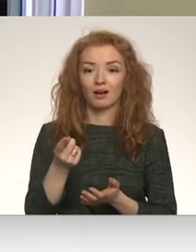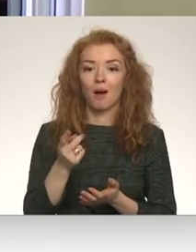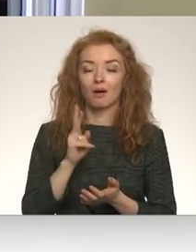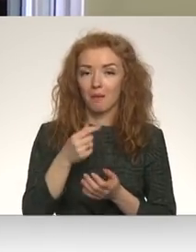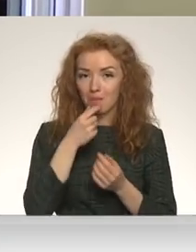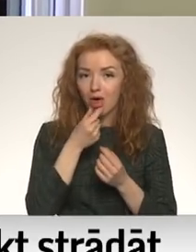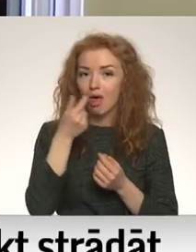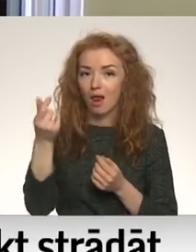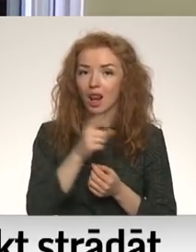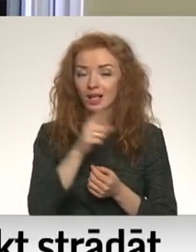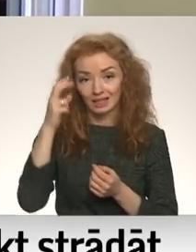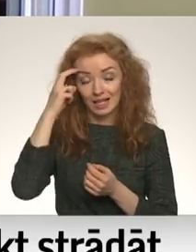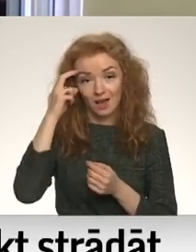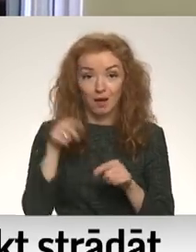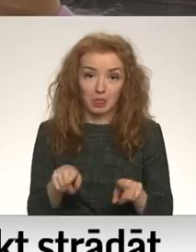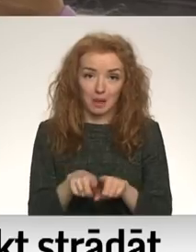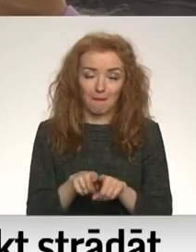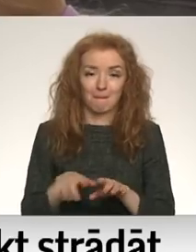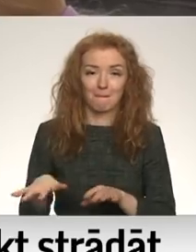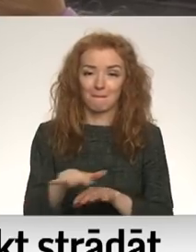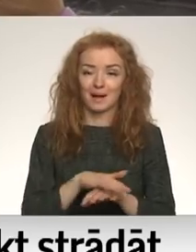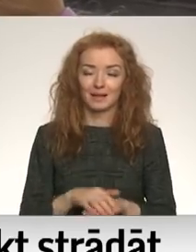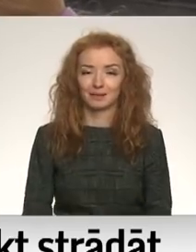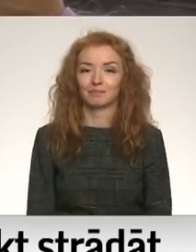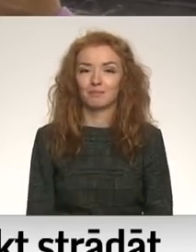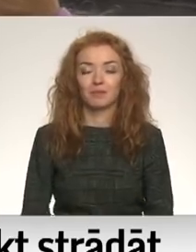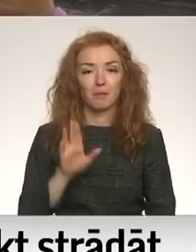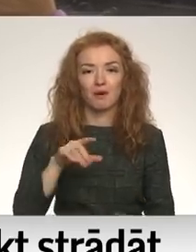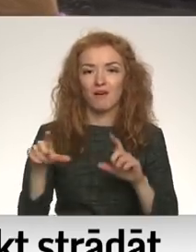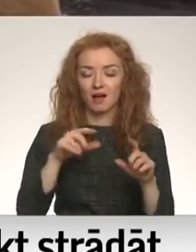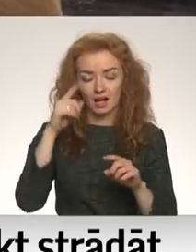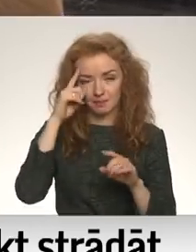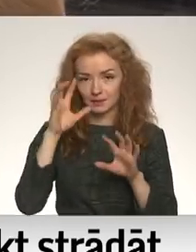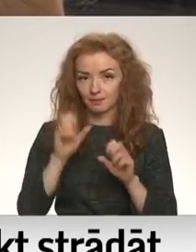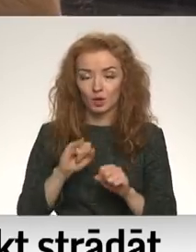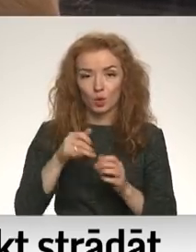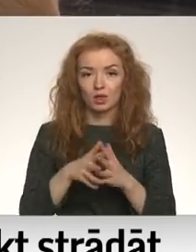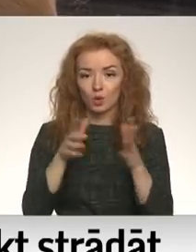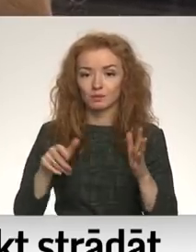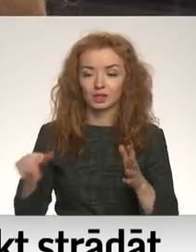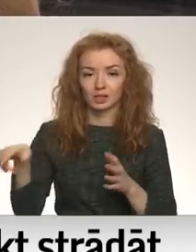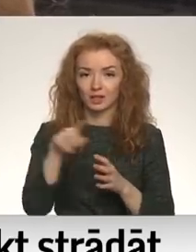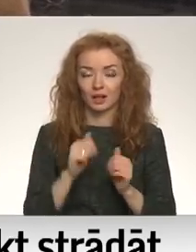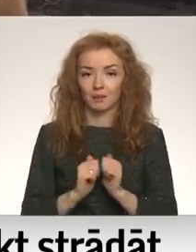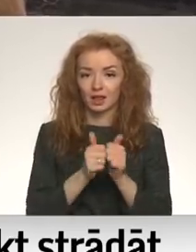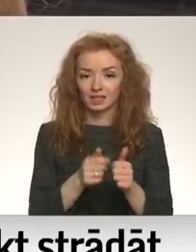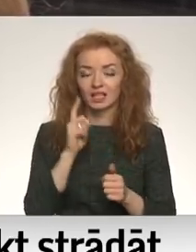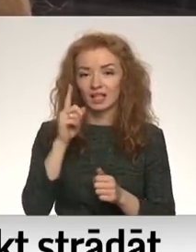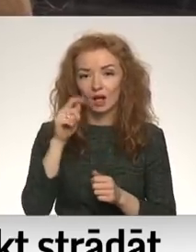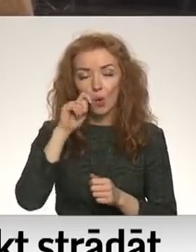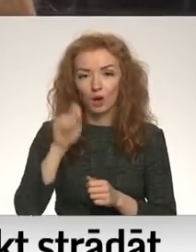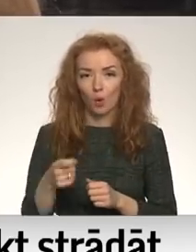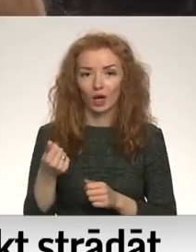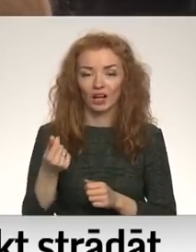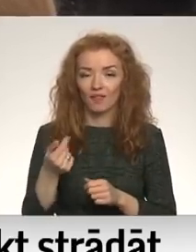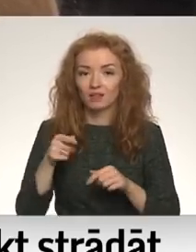Kijevai aizvedīs. Un te tāpat. Par veikaliem gan pagaidām nedomājot, jo vairumam iemītnieku līdzi ir tikai grivnas, ko